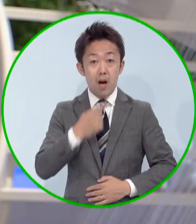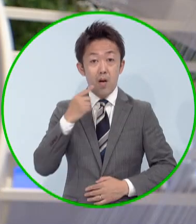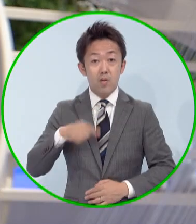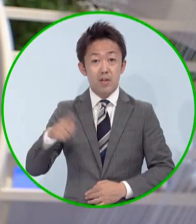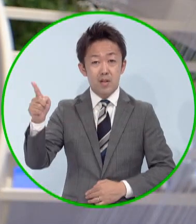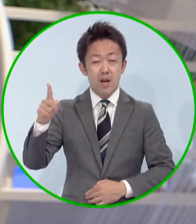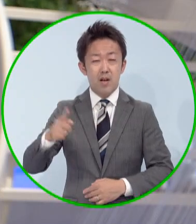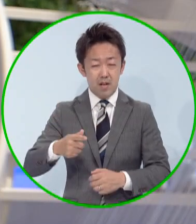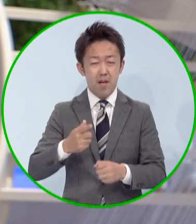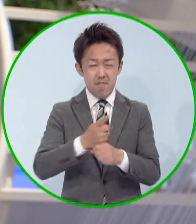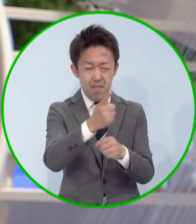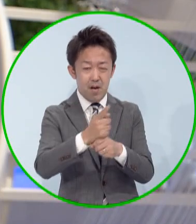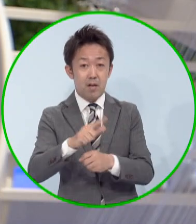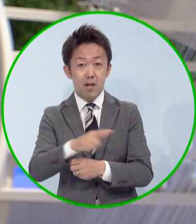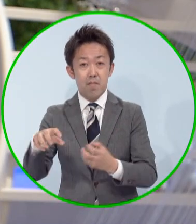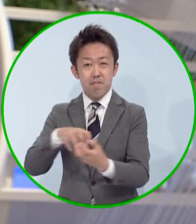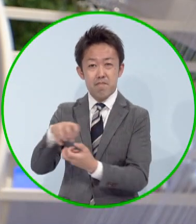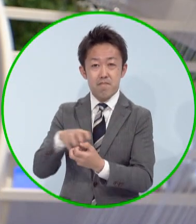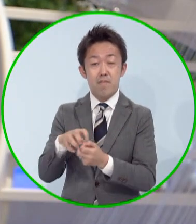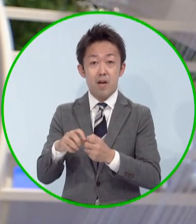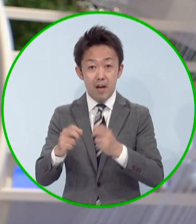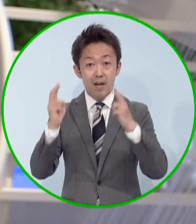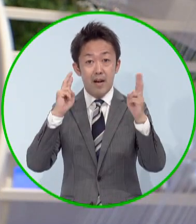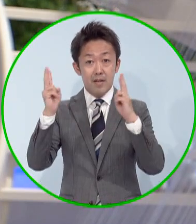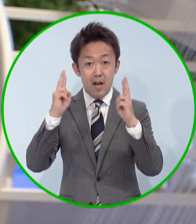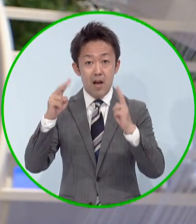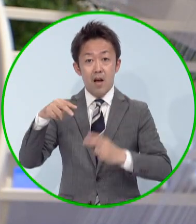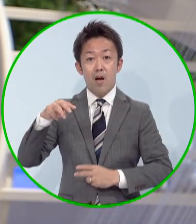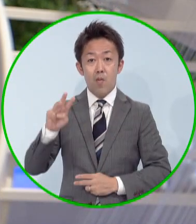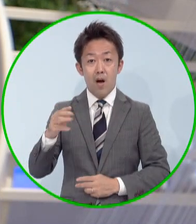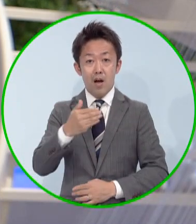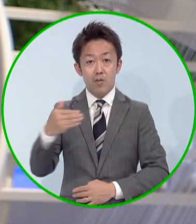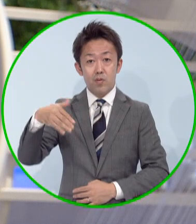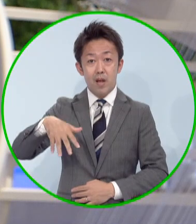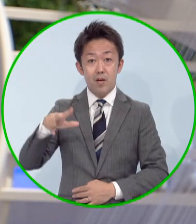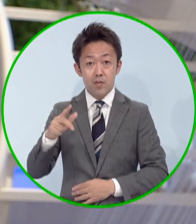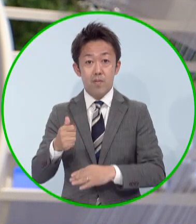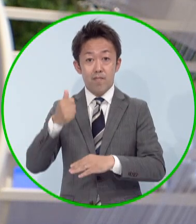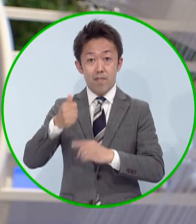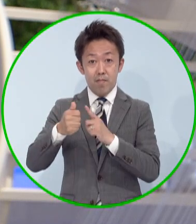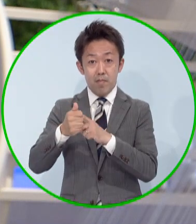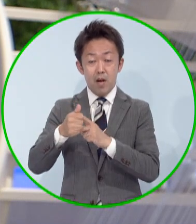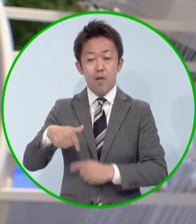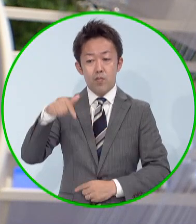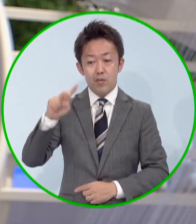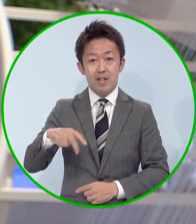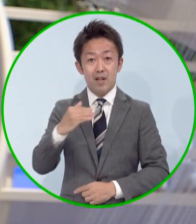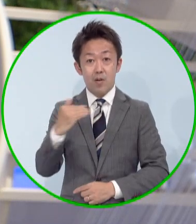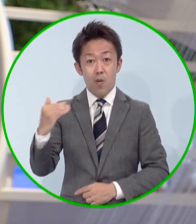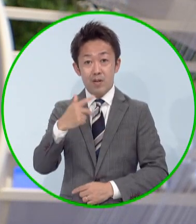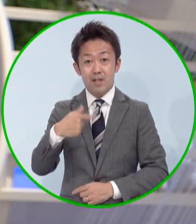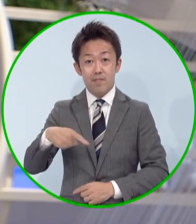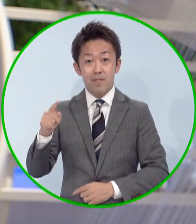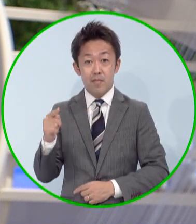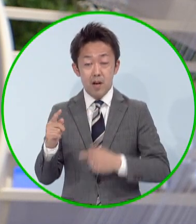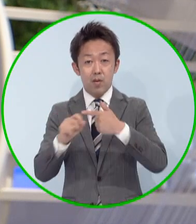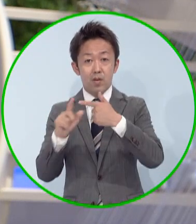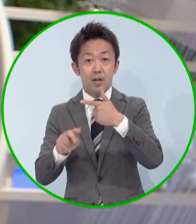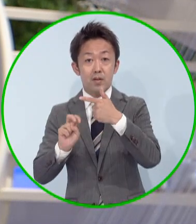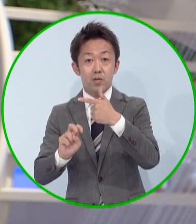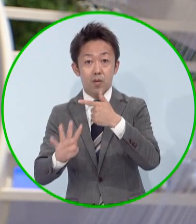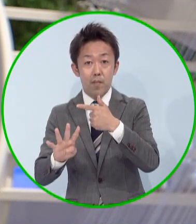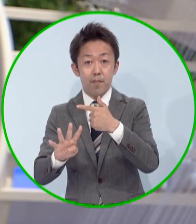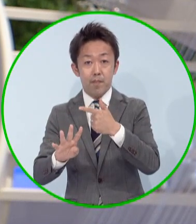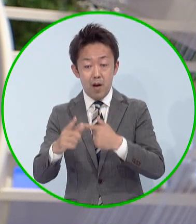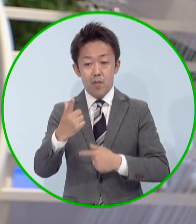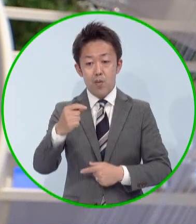ロシアで武装判断を起こした民間軍事会社ワグネルの創設者プリコ人氏は24日首都モスクワ